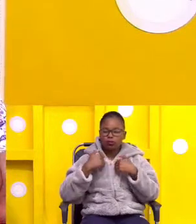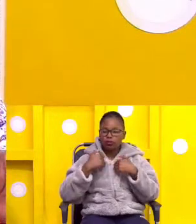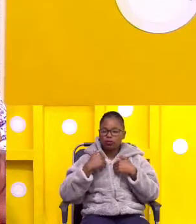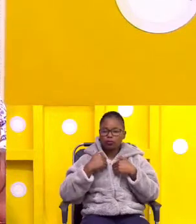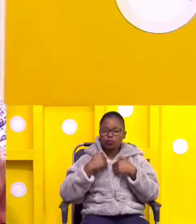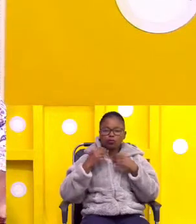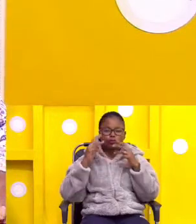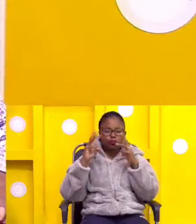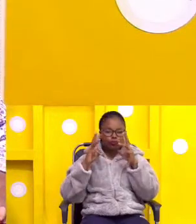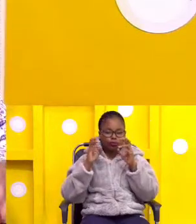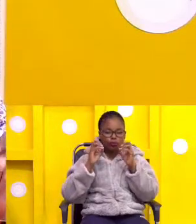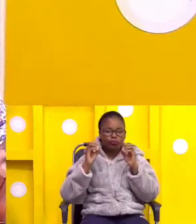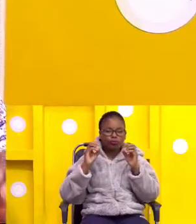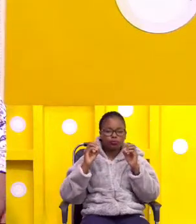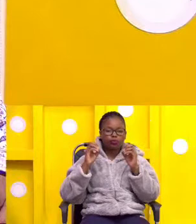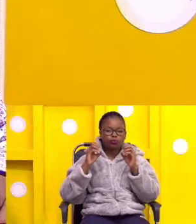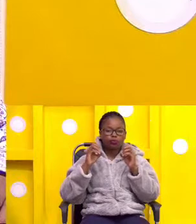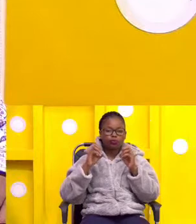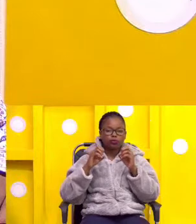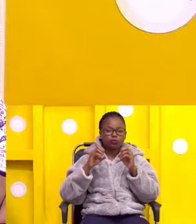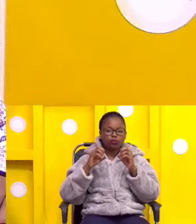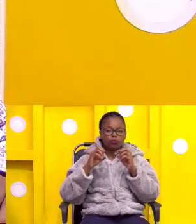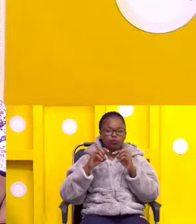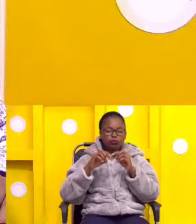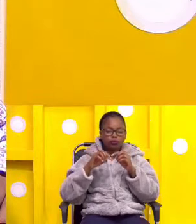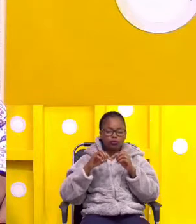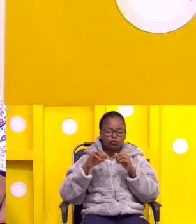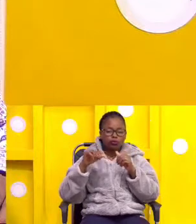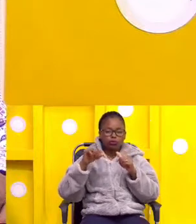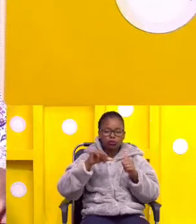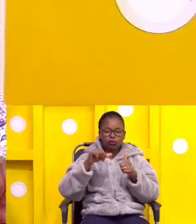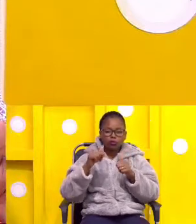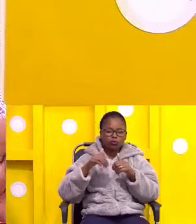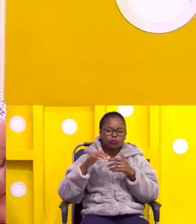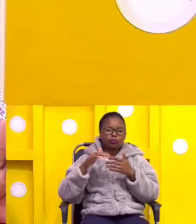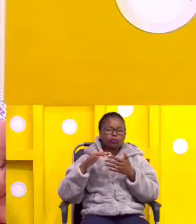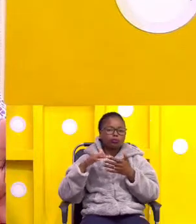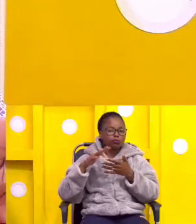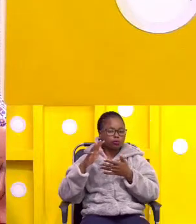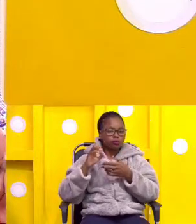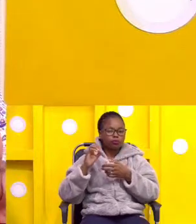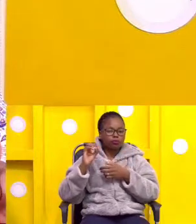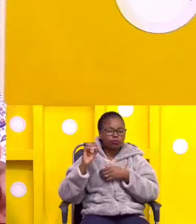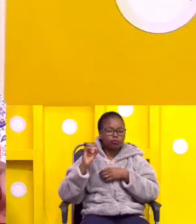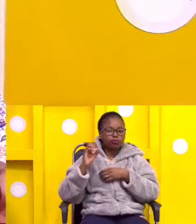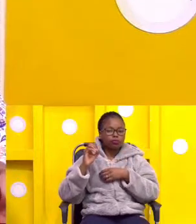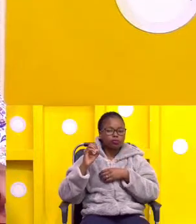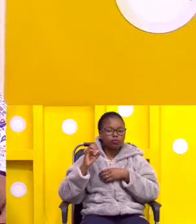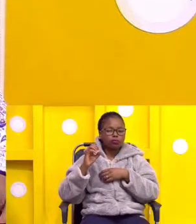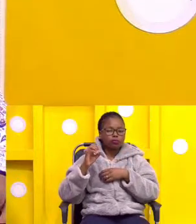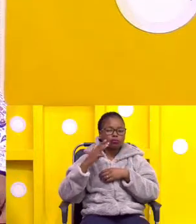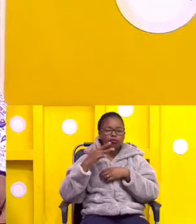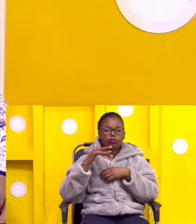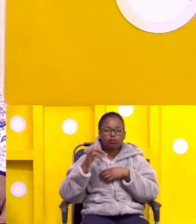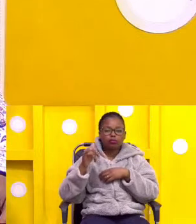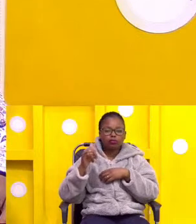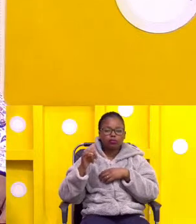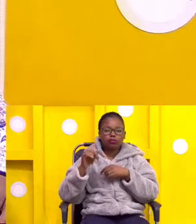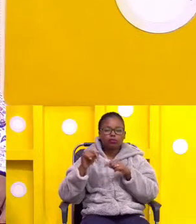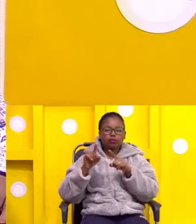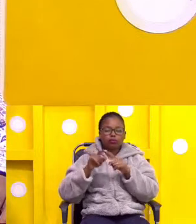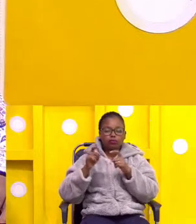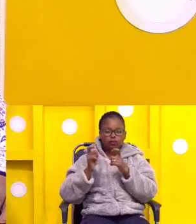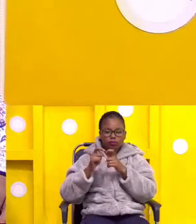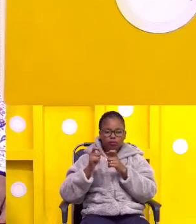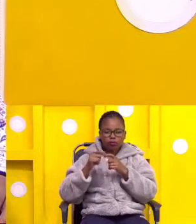Mudure wiho kete Jehova dakora wana kutufunye kakunene. Mudure wiho kete Jehova dakora wana luoro